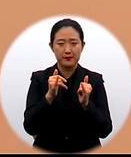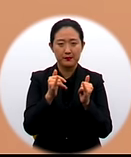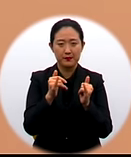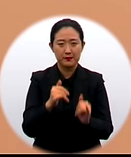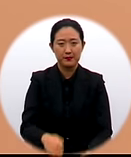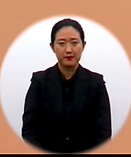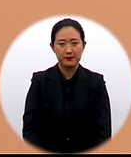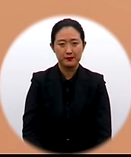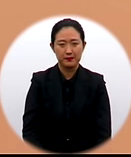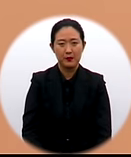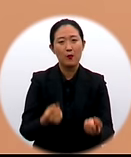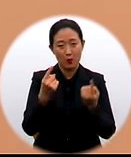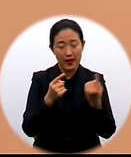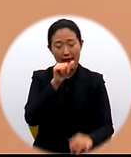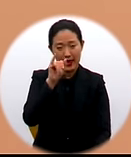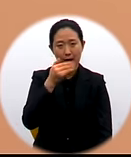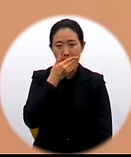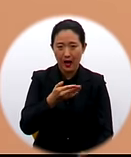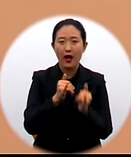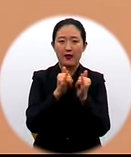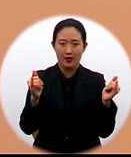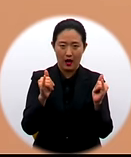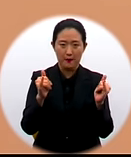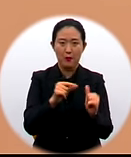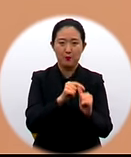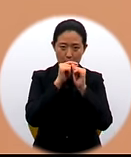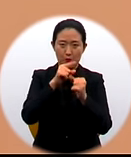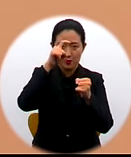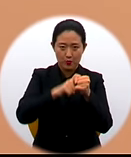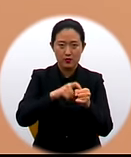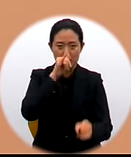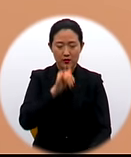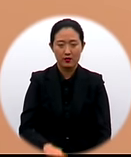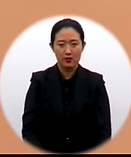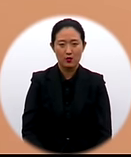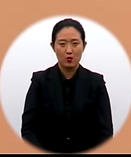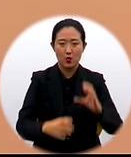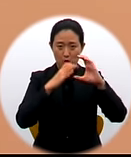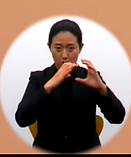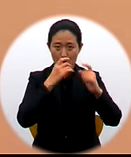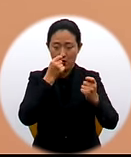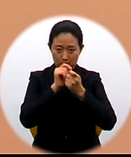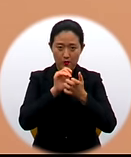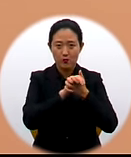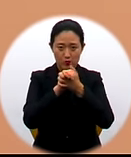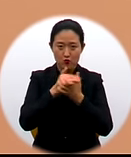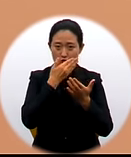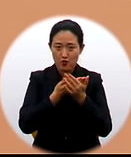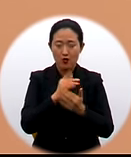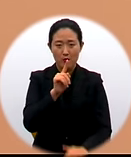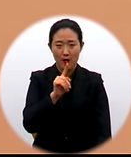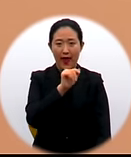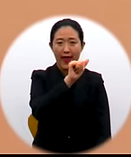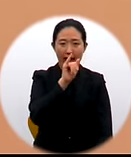기업들도 소통과 협력, 그러니까 AI가 해낼 수 없는 것들을 해내는 사람을 뽑기 위한 인재상의 방향성이 잡히기